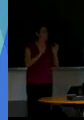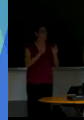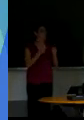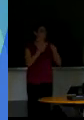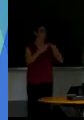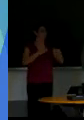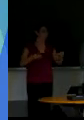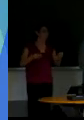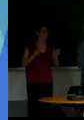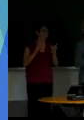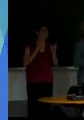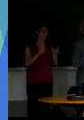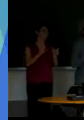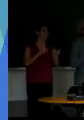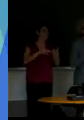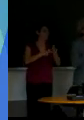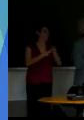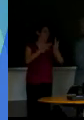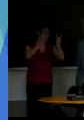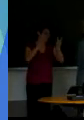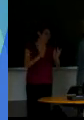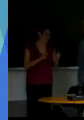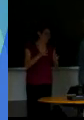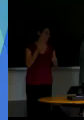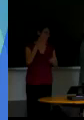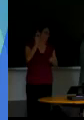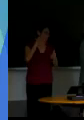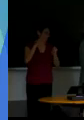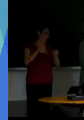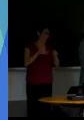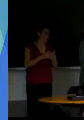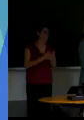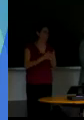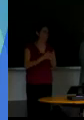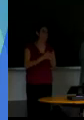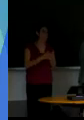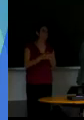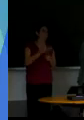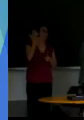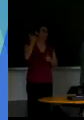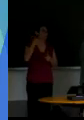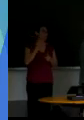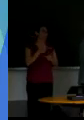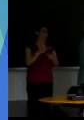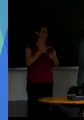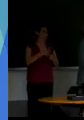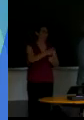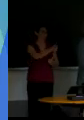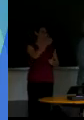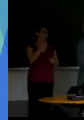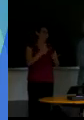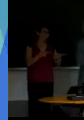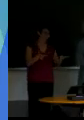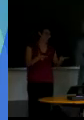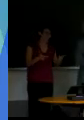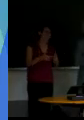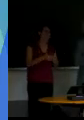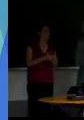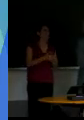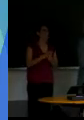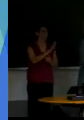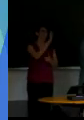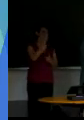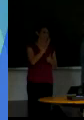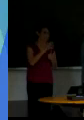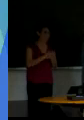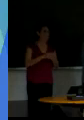caratterizzanti, quindi un po' più specialistiche, qualcosa che sicuramente non avete visto prima nel corso dei vostri studi, e quindi andremo ad affrontare